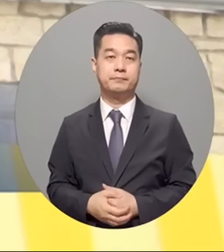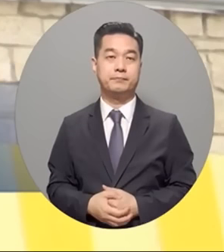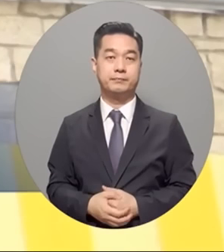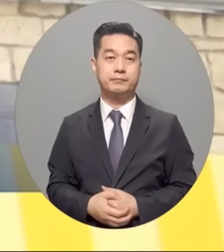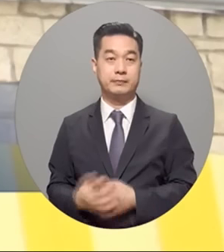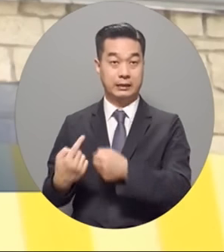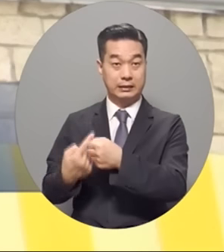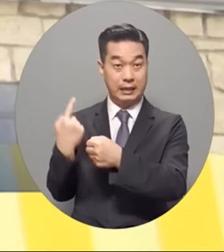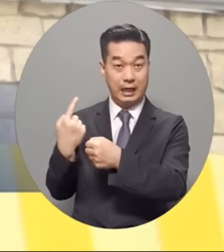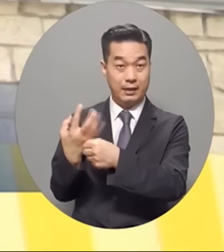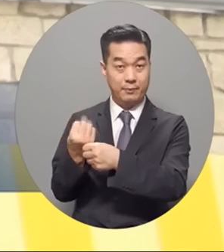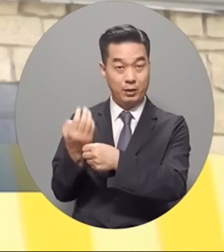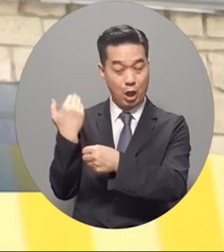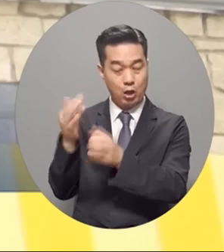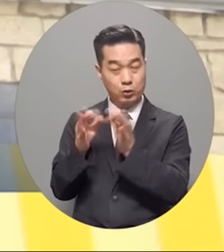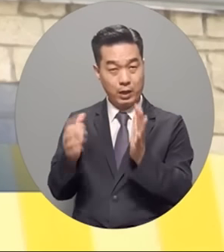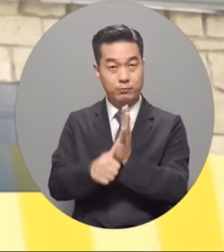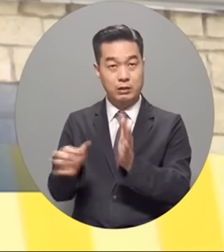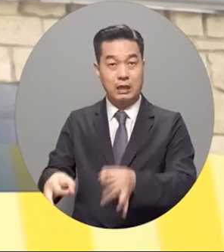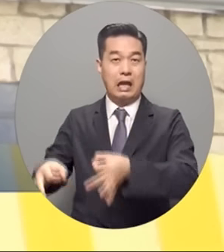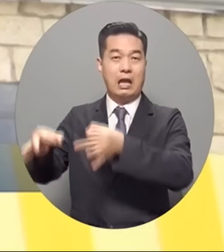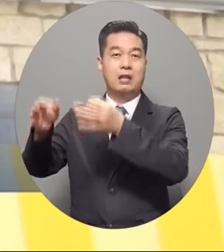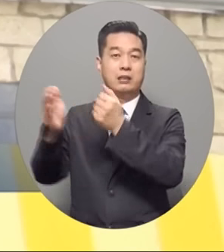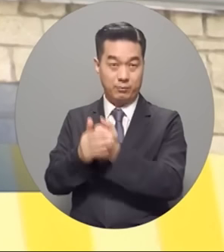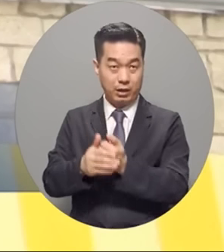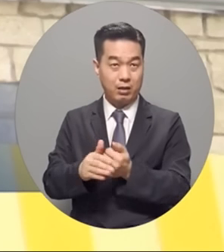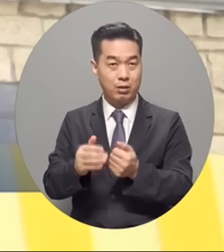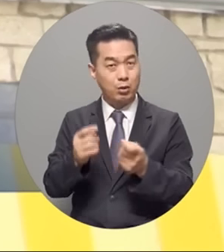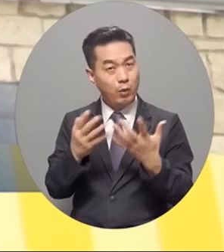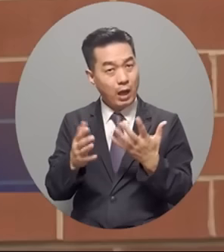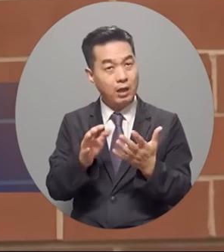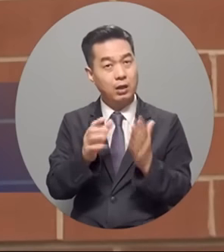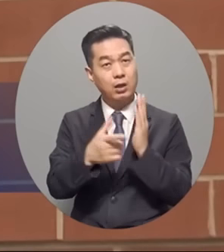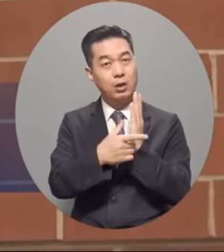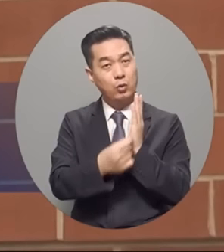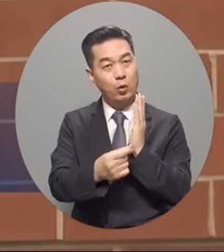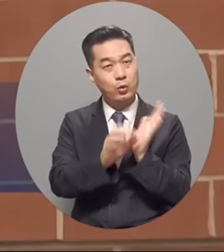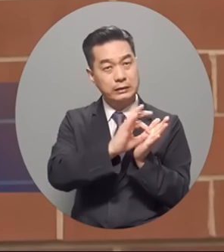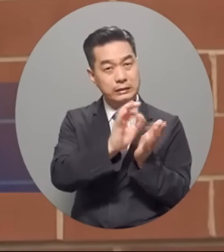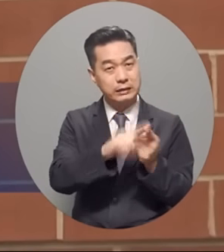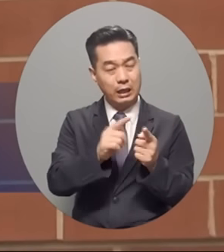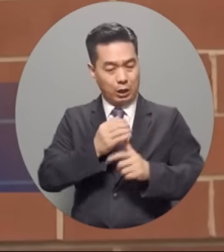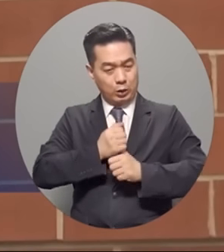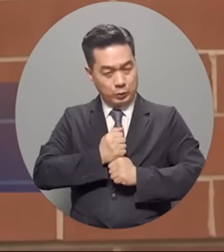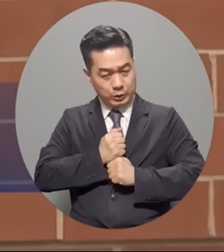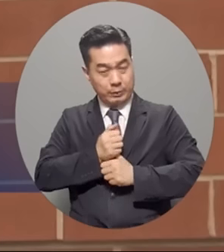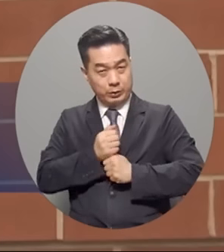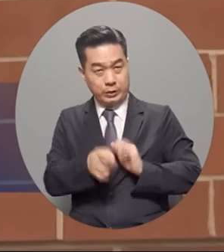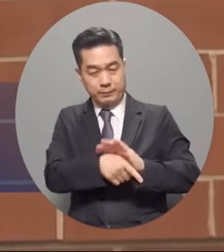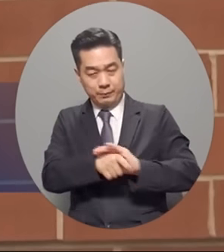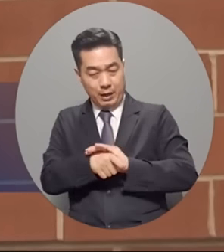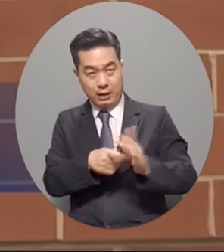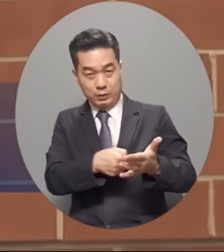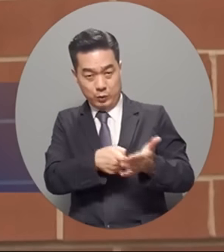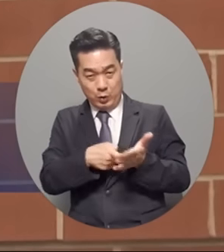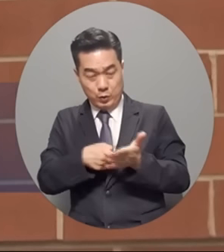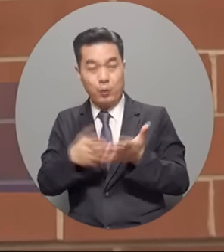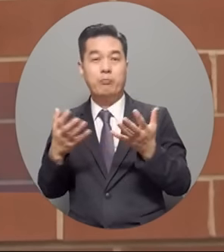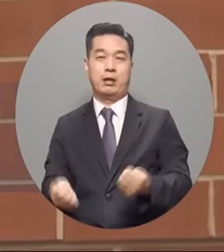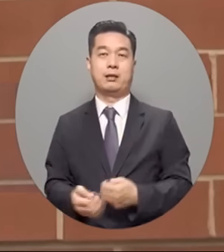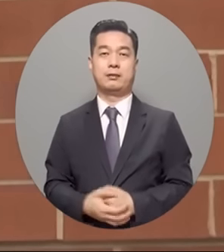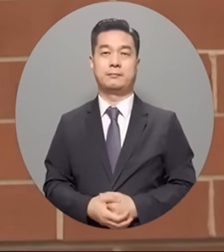consumer is certainly being very discriminating in how they spend their dollar and the inflation that has occurred over the